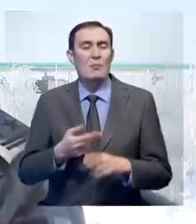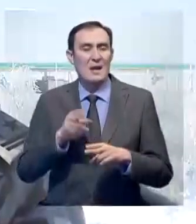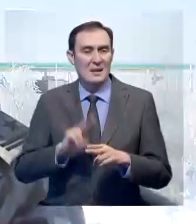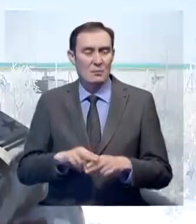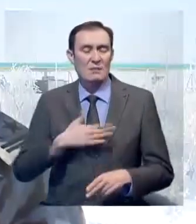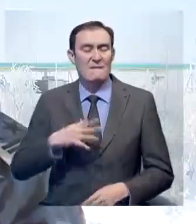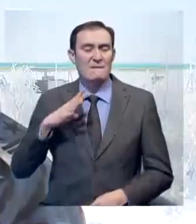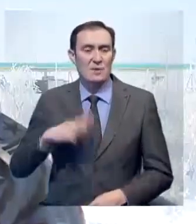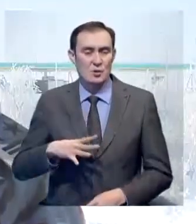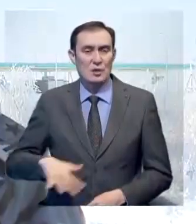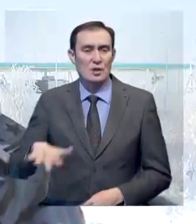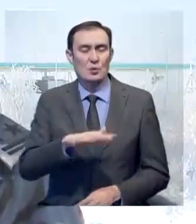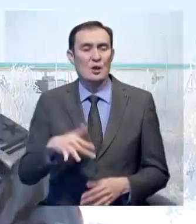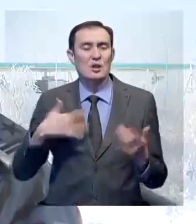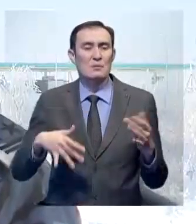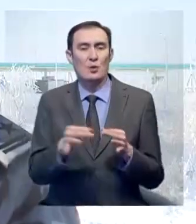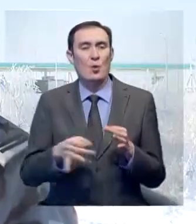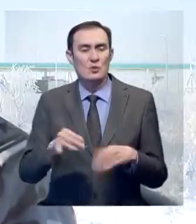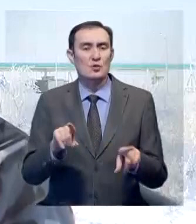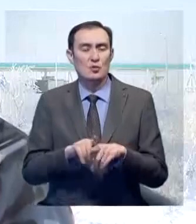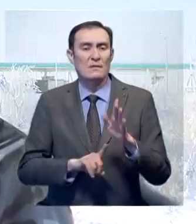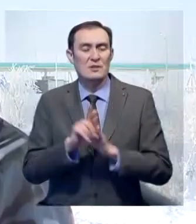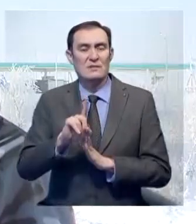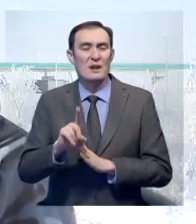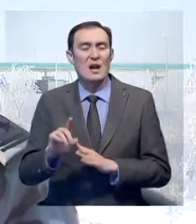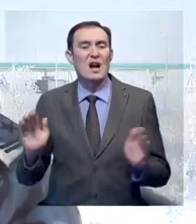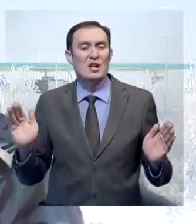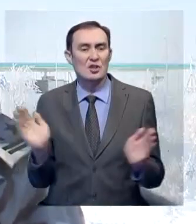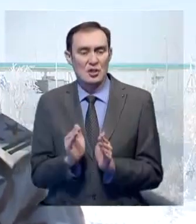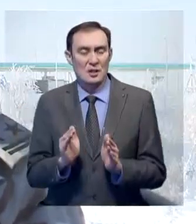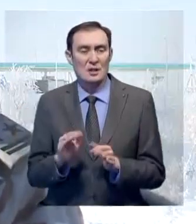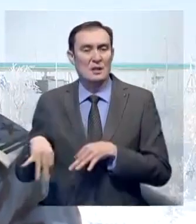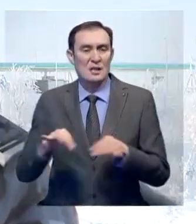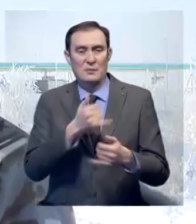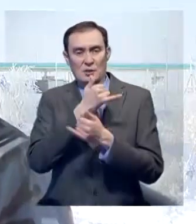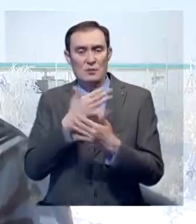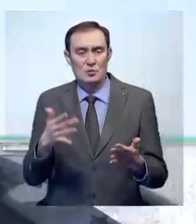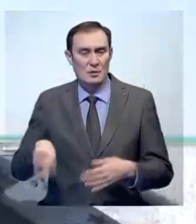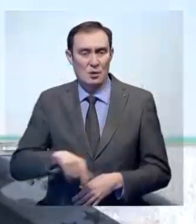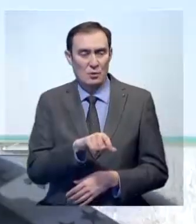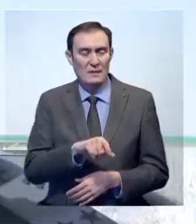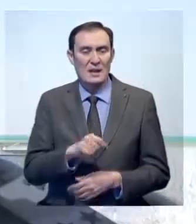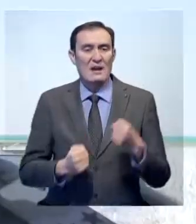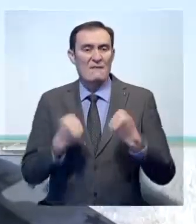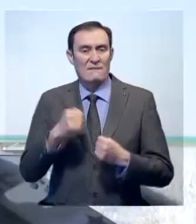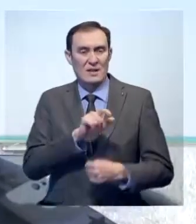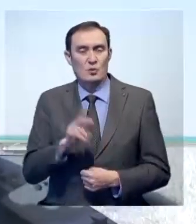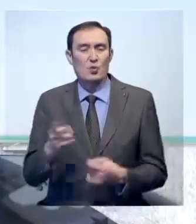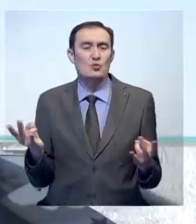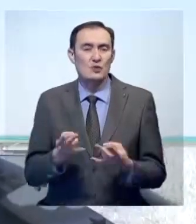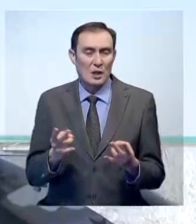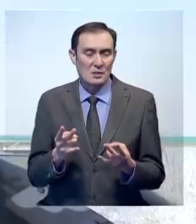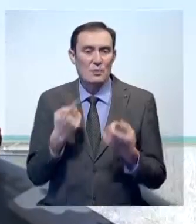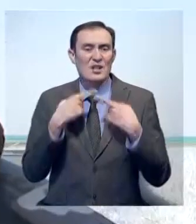мы вынуждены на территории Жамбылской области тоже ввести ограничения для всех видов автотранспортных средств. Водители, которые нуждаются